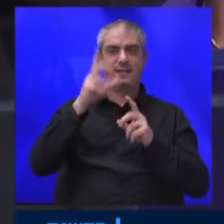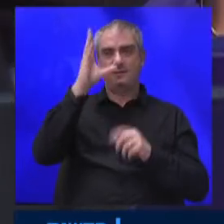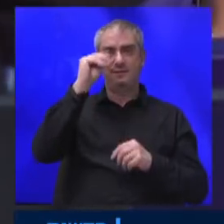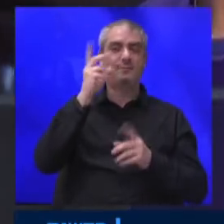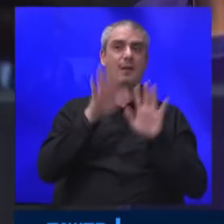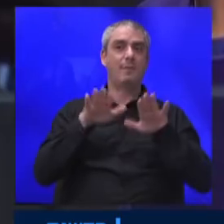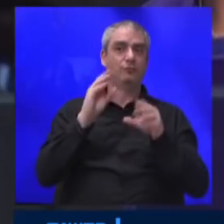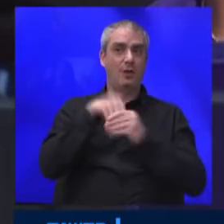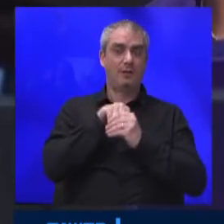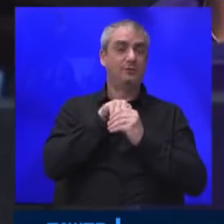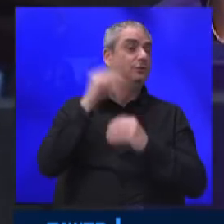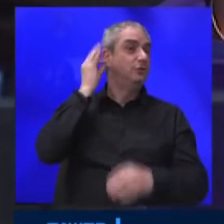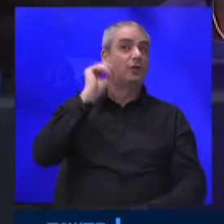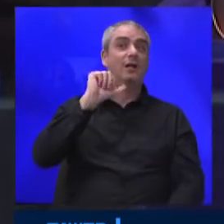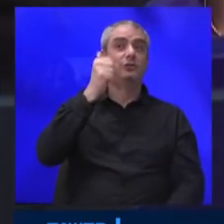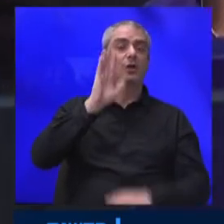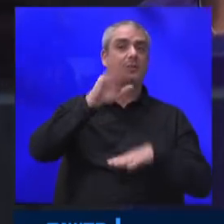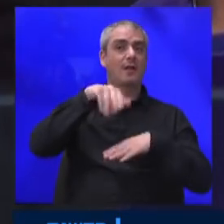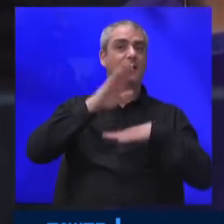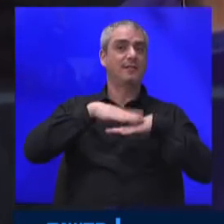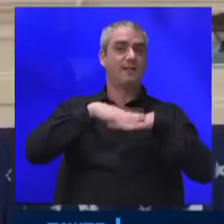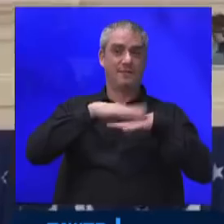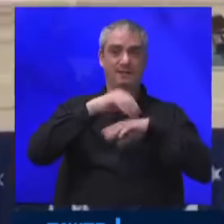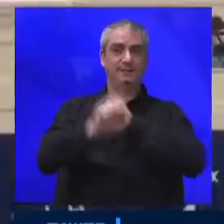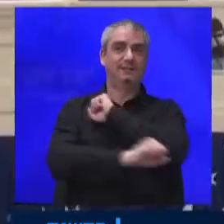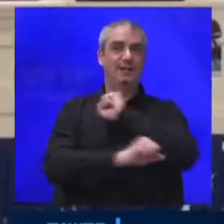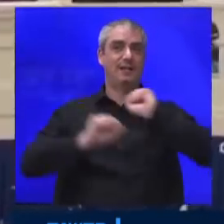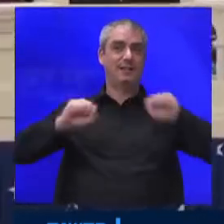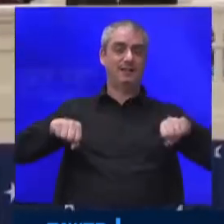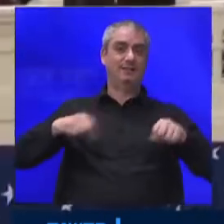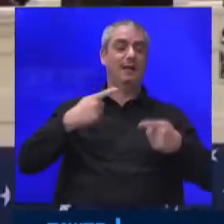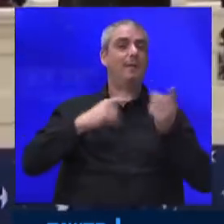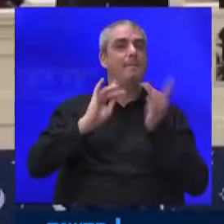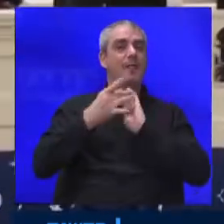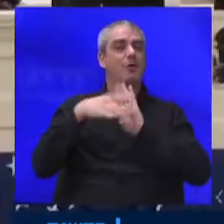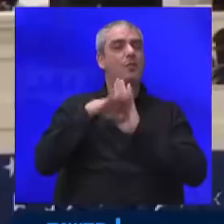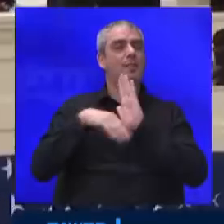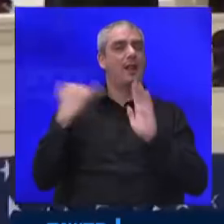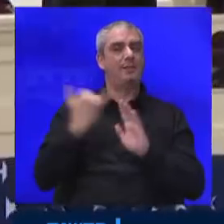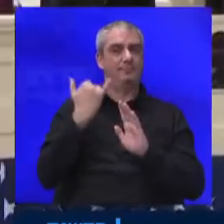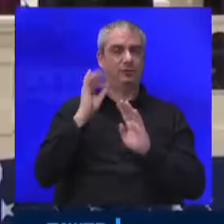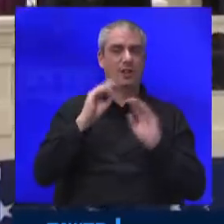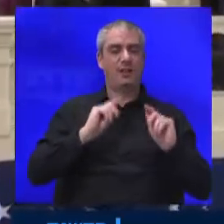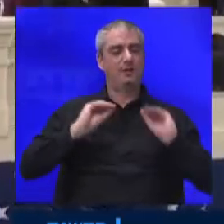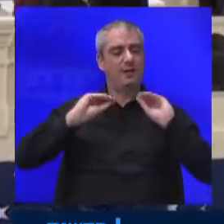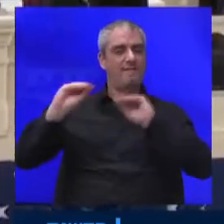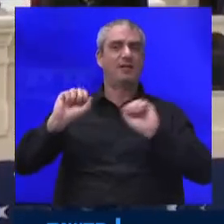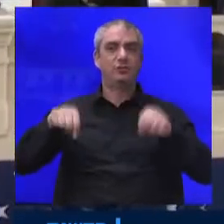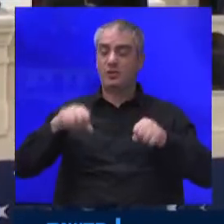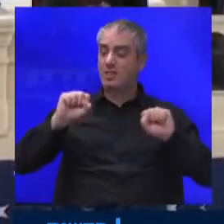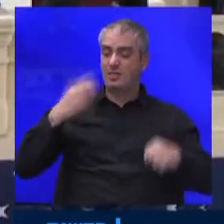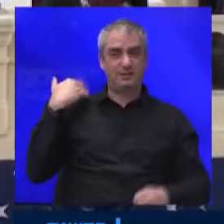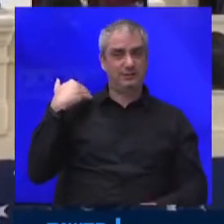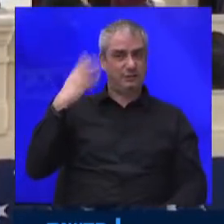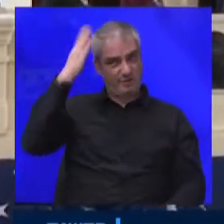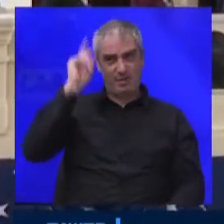הנכנס, והאישה הראשונה שתכהן בתפקיד סגנית הנשיא. בניגוד גמור לנהלים המסורתיים של העברת השלטון, הנשיא היוצא לא היה